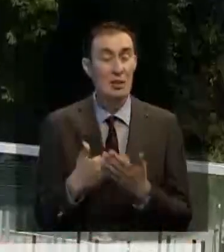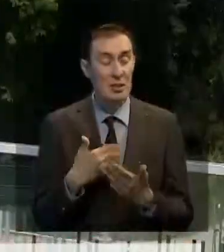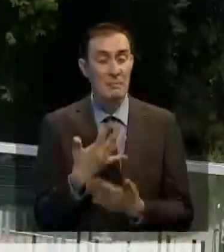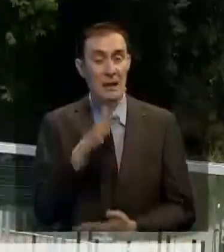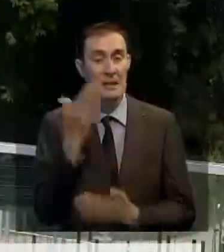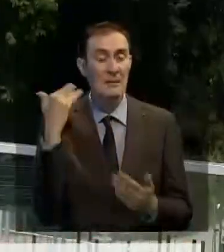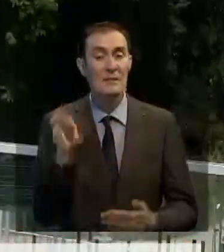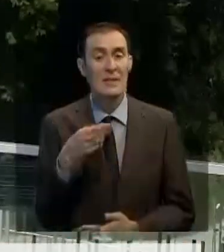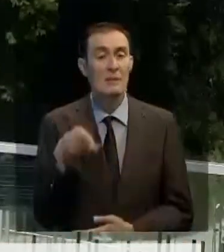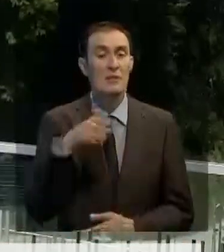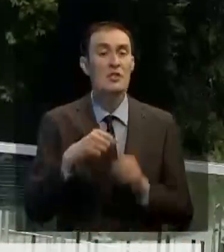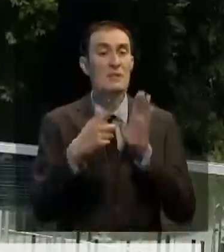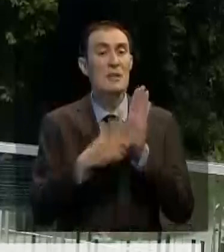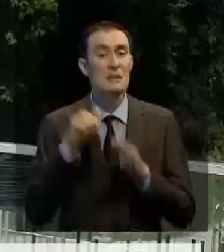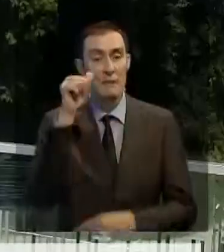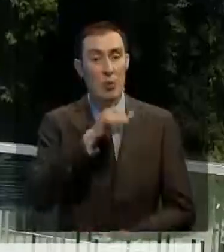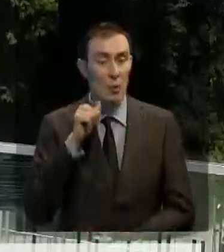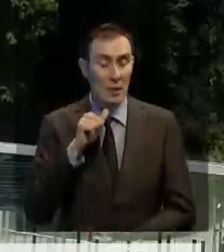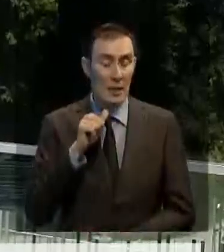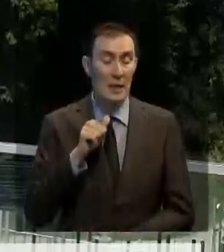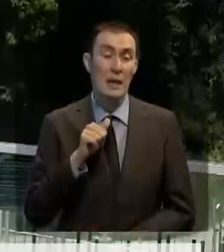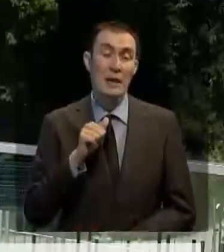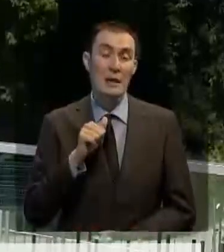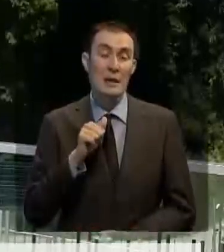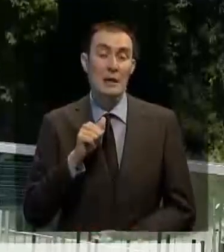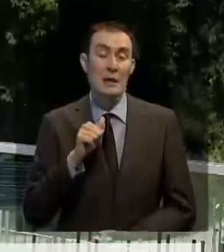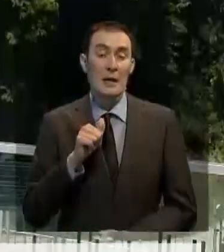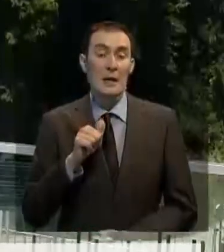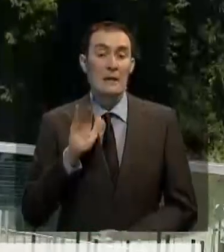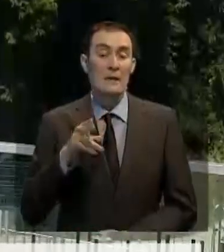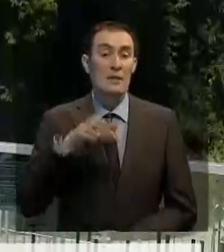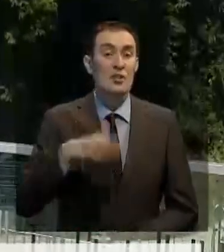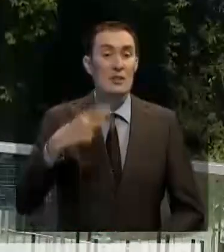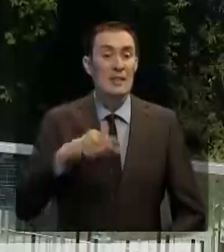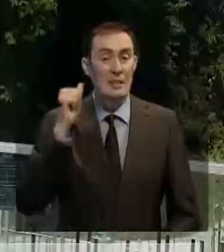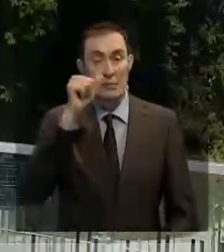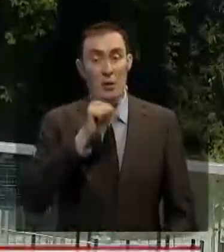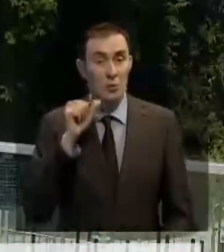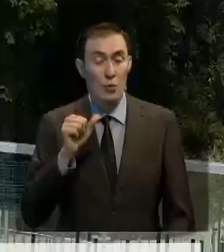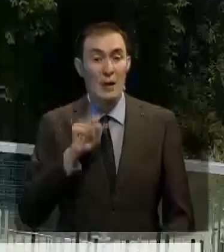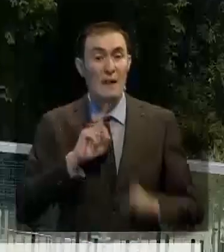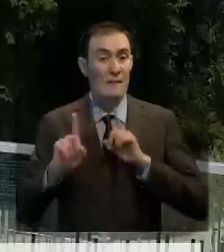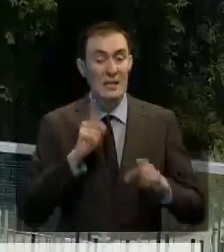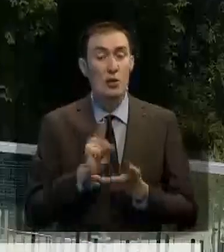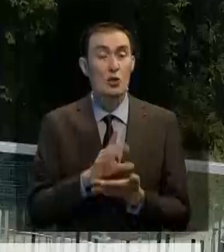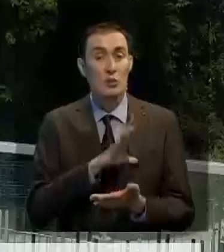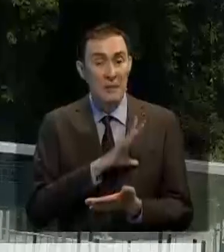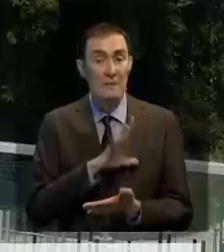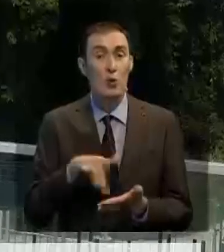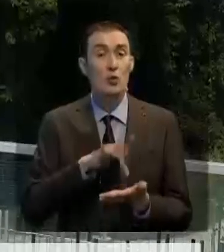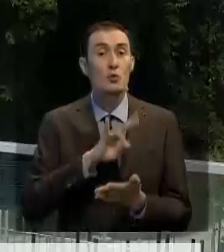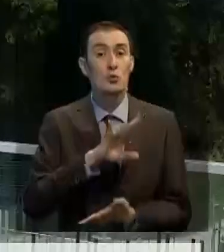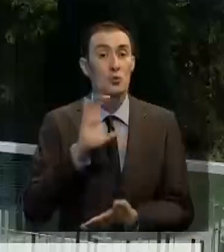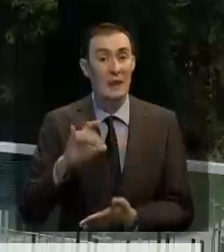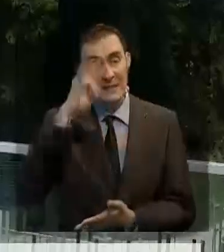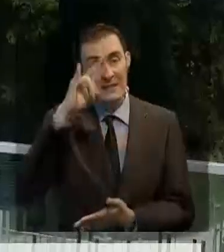назад, в декабре 2017 года. Известно, что в 2020 году та конференция, которая должна была пройти в Нур-Султане